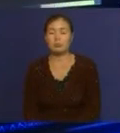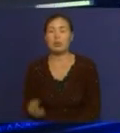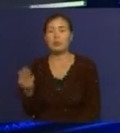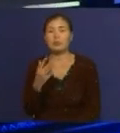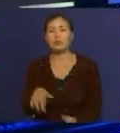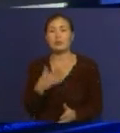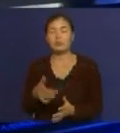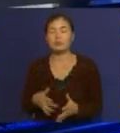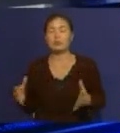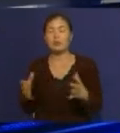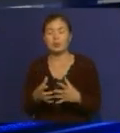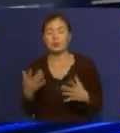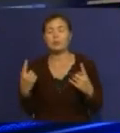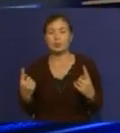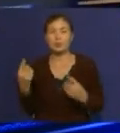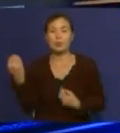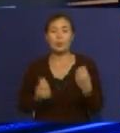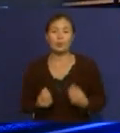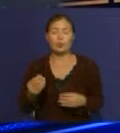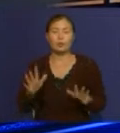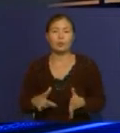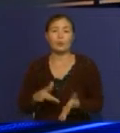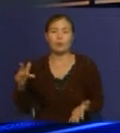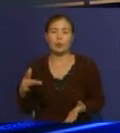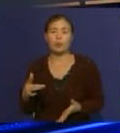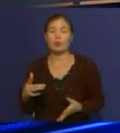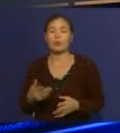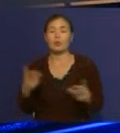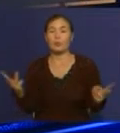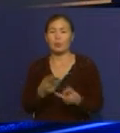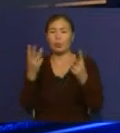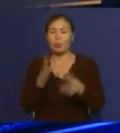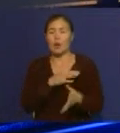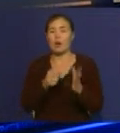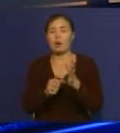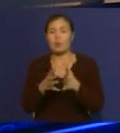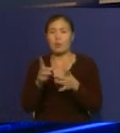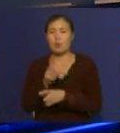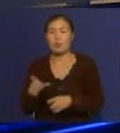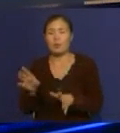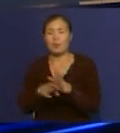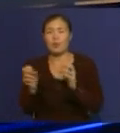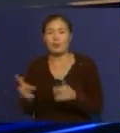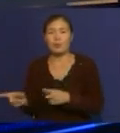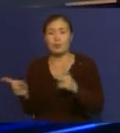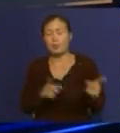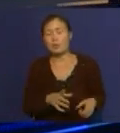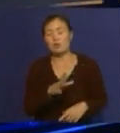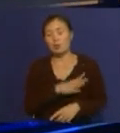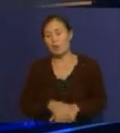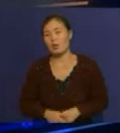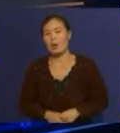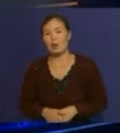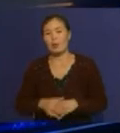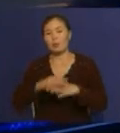Ақтау қаласында орналасқан ең ірі ойын-сауық сауда орталықтарының бірінен өрт шығып, 600-ге жуық адам қауіпсіз аймаққа көшірілді.